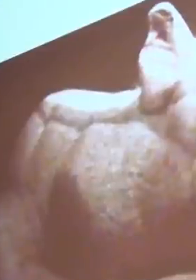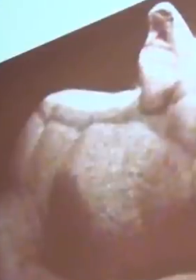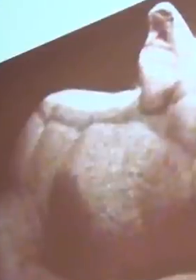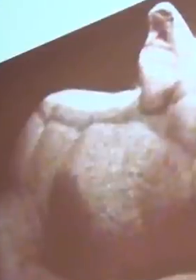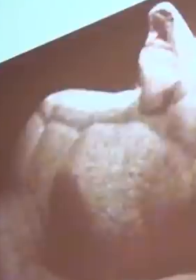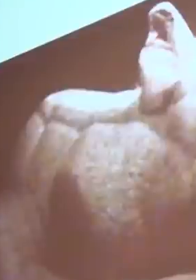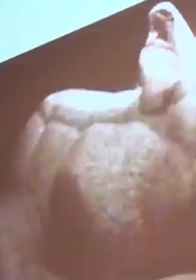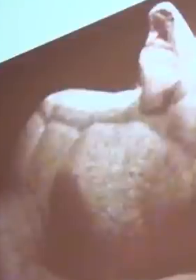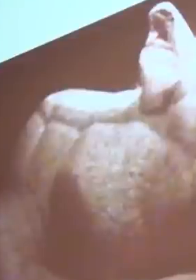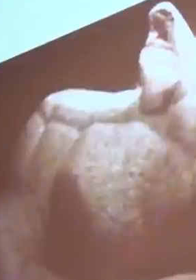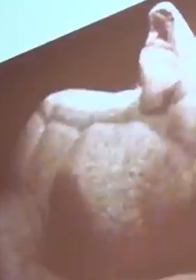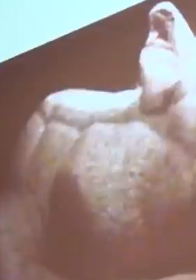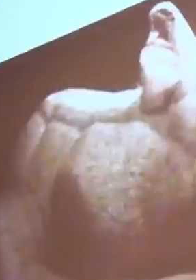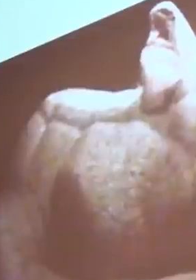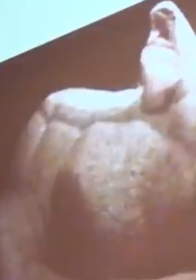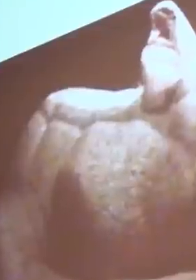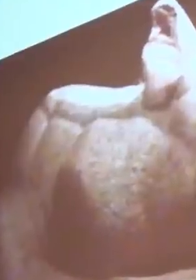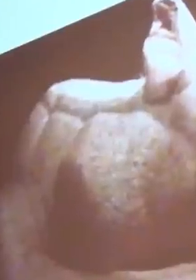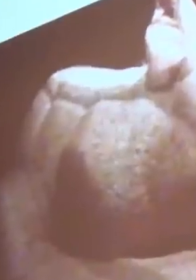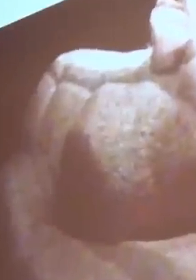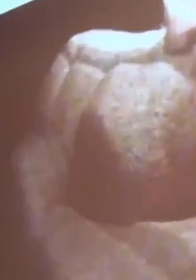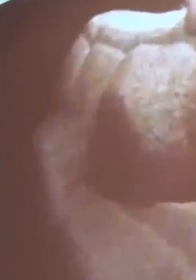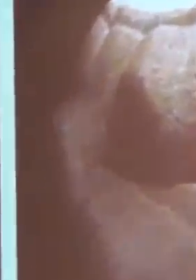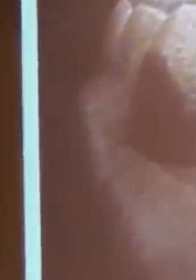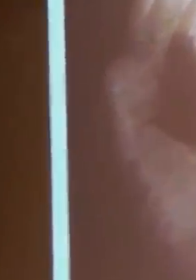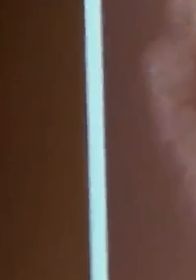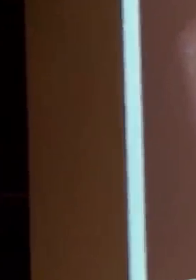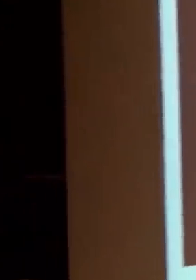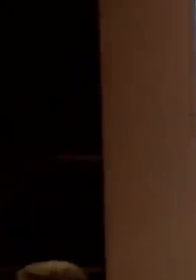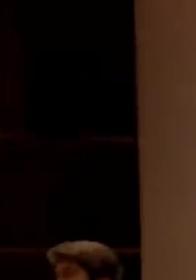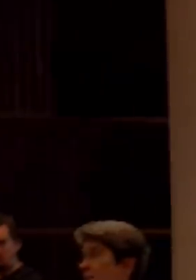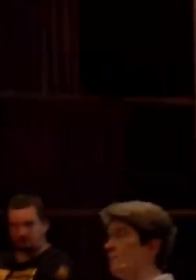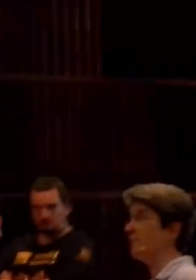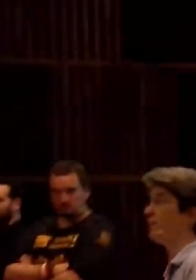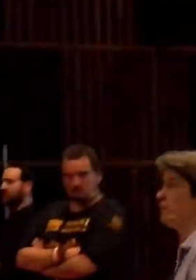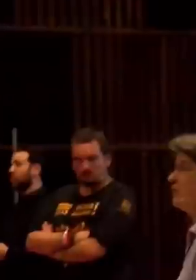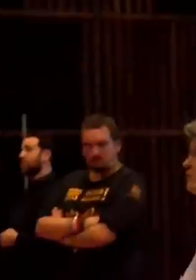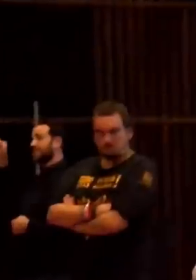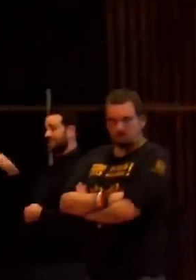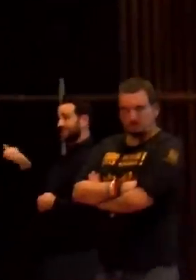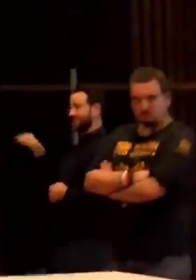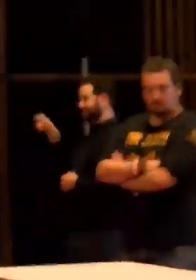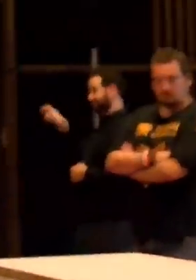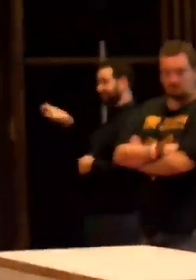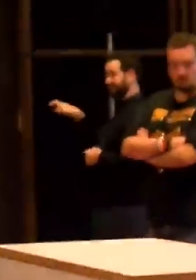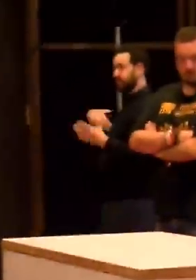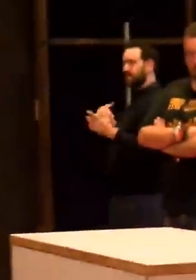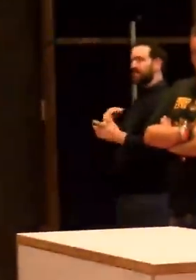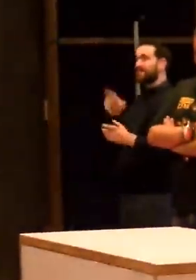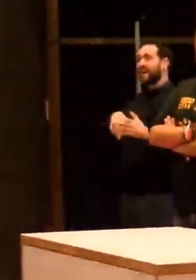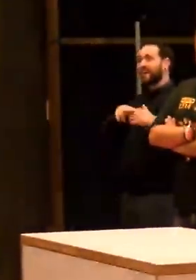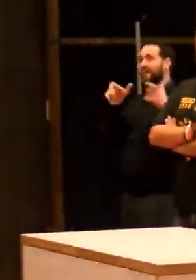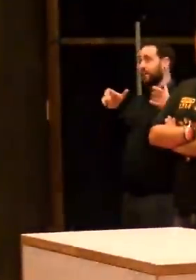ces malheureux, Sébastien et Tony, deux de nos enquêteurs, se sont fait attraper dans l'abattoir de Houdan et ont